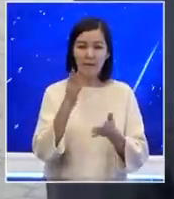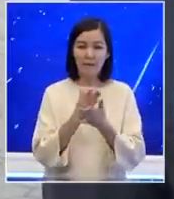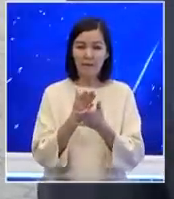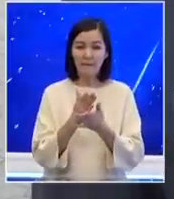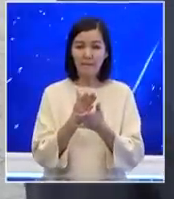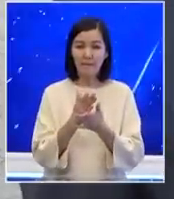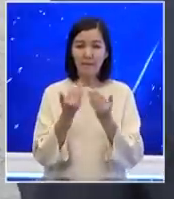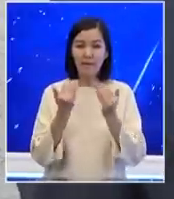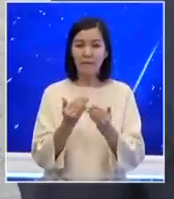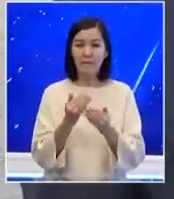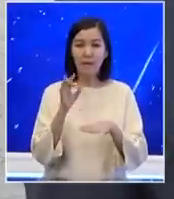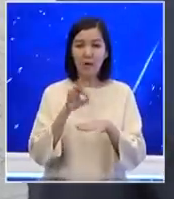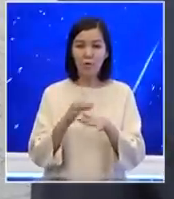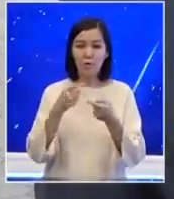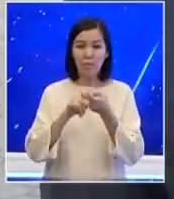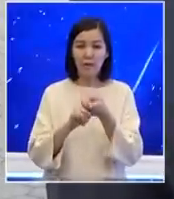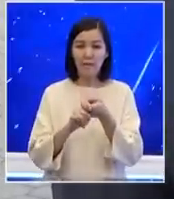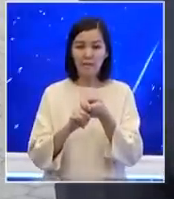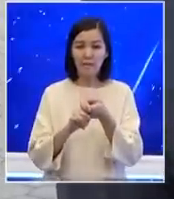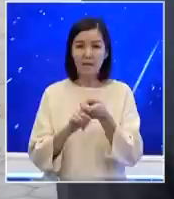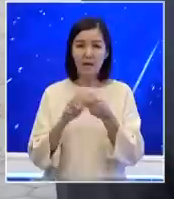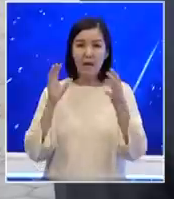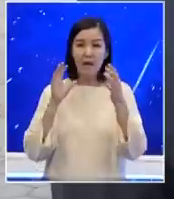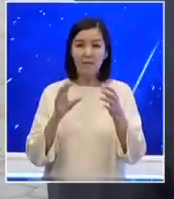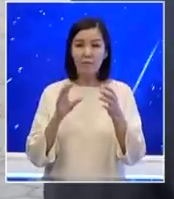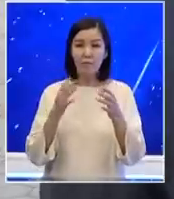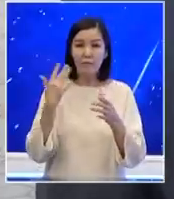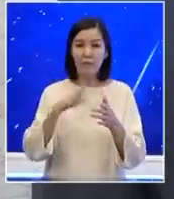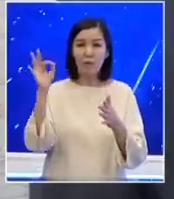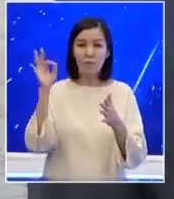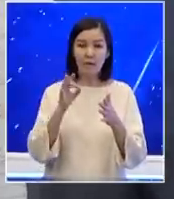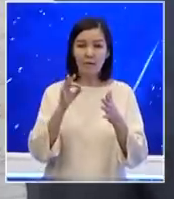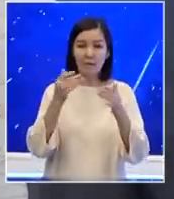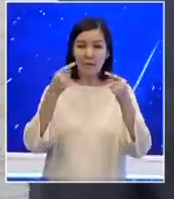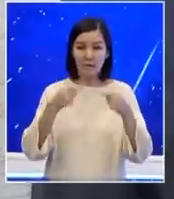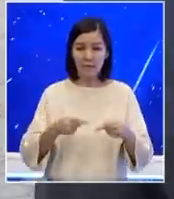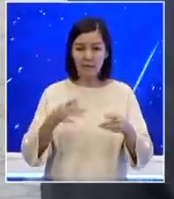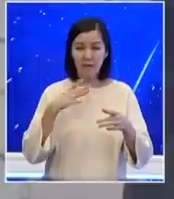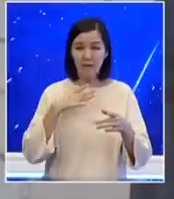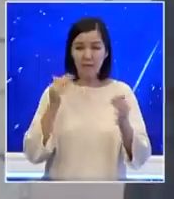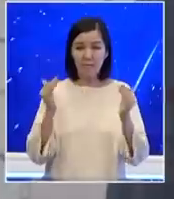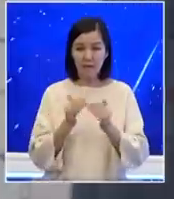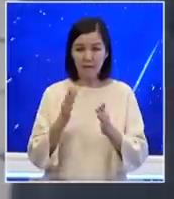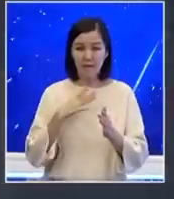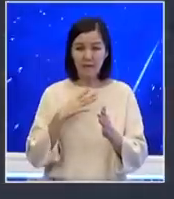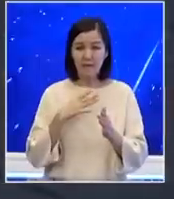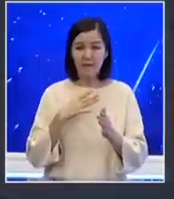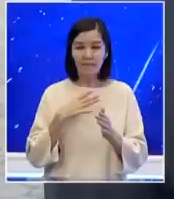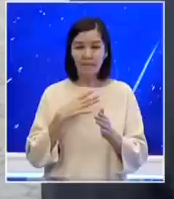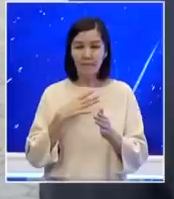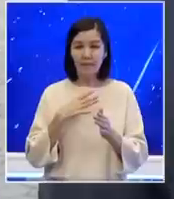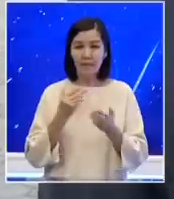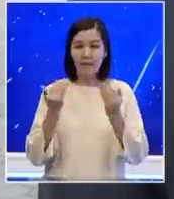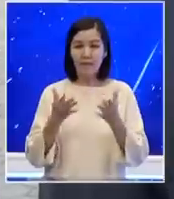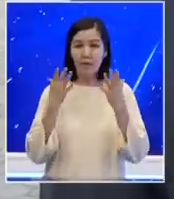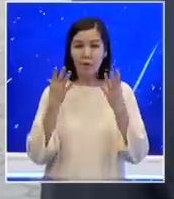осы коронавирус індетіне байланысты 50%-ға дейін қазір қысқартылып отыр. Және айта кететін мәселе,